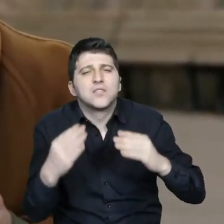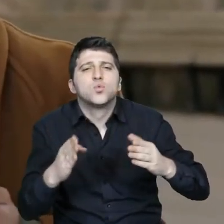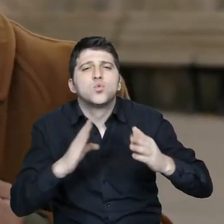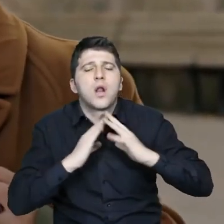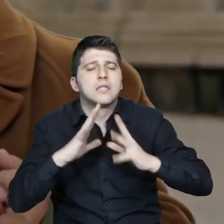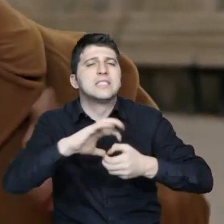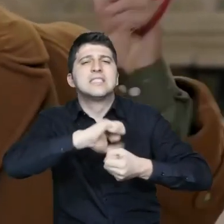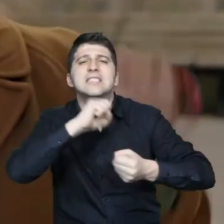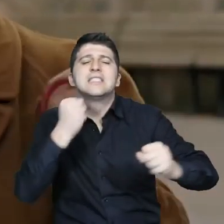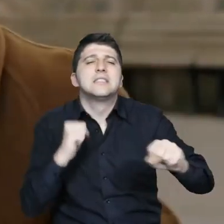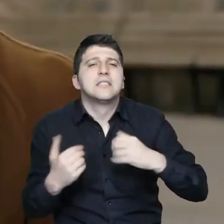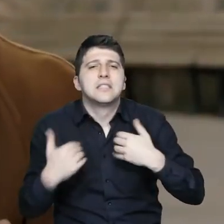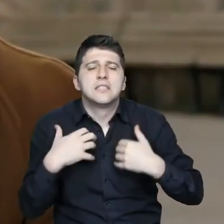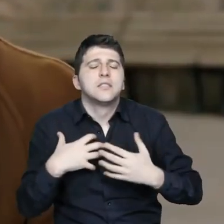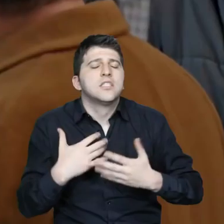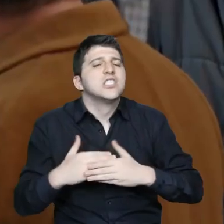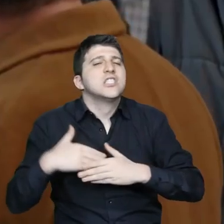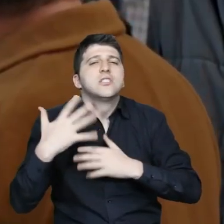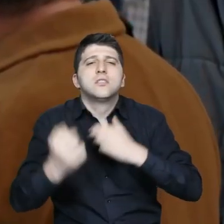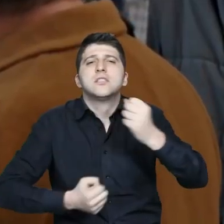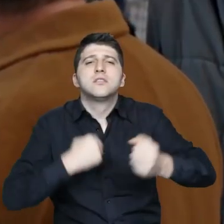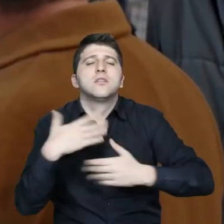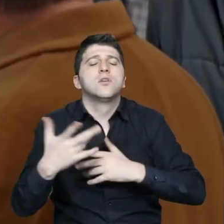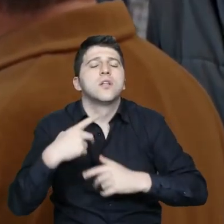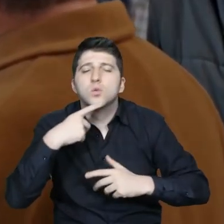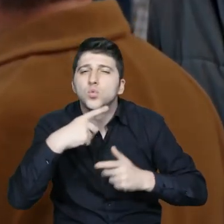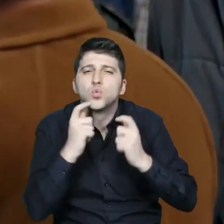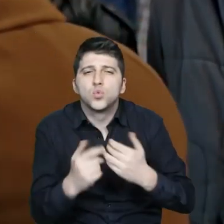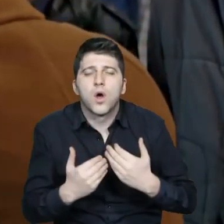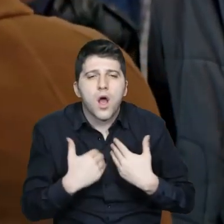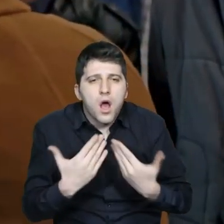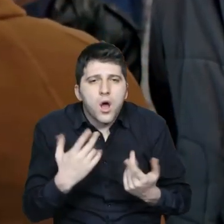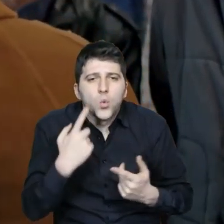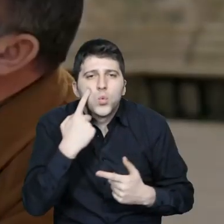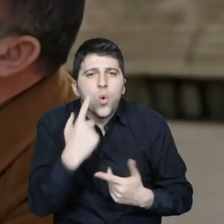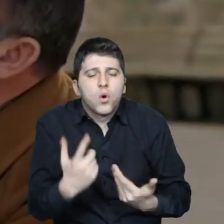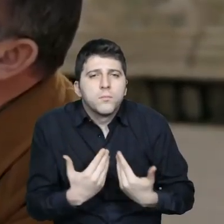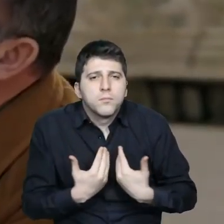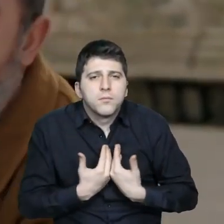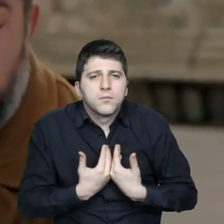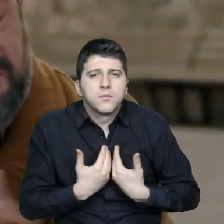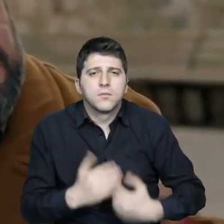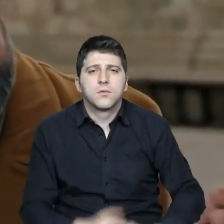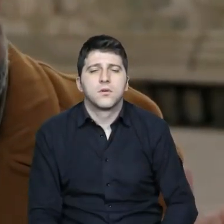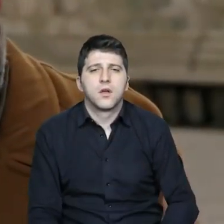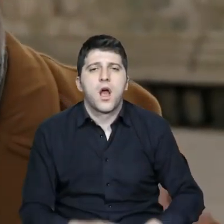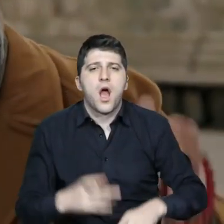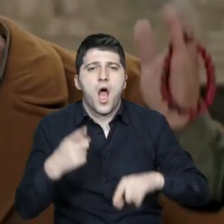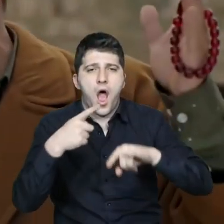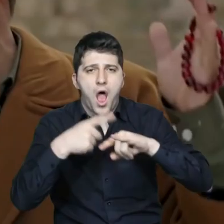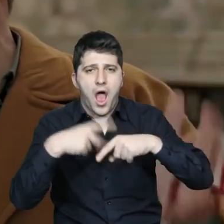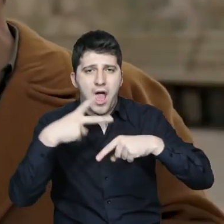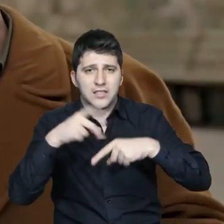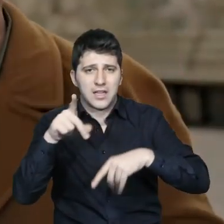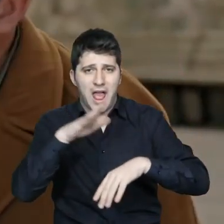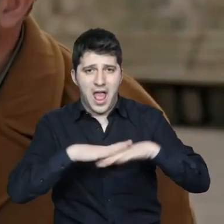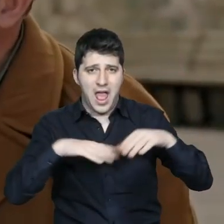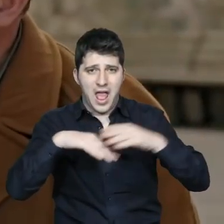kullandım. Kendimi dışarı zor attım. Bir de ne göreyim hocam. Hazretim